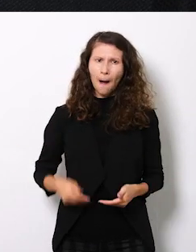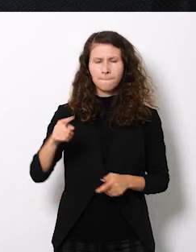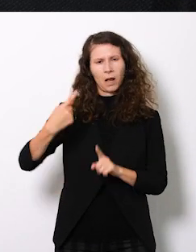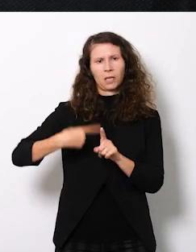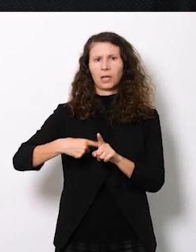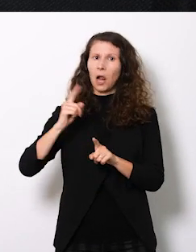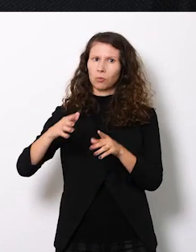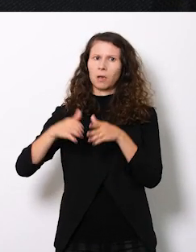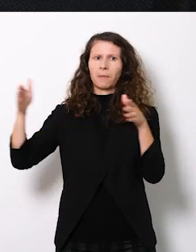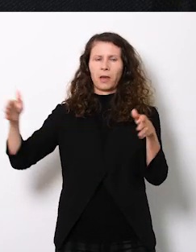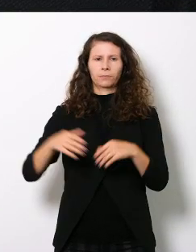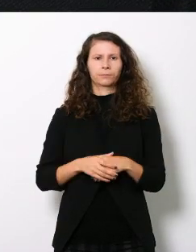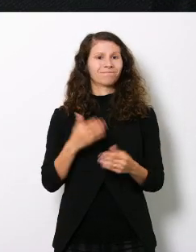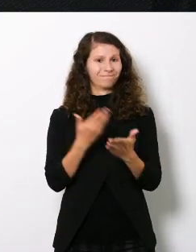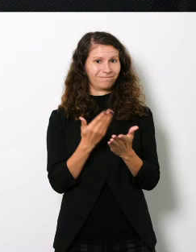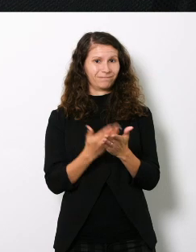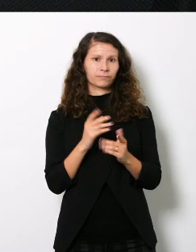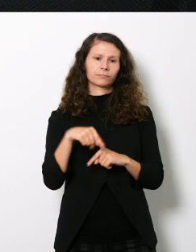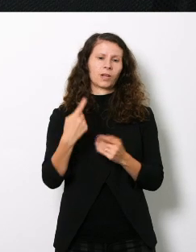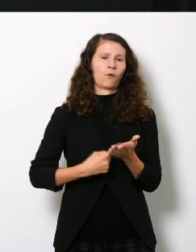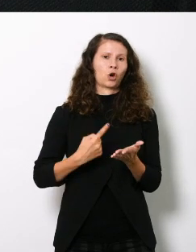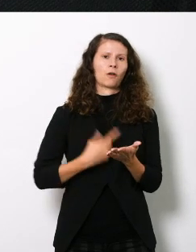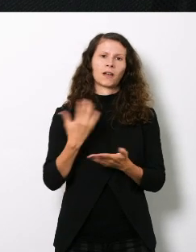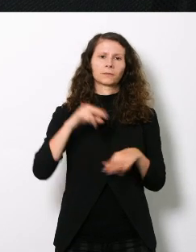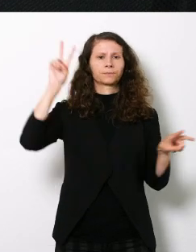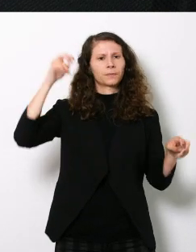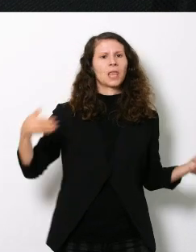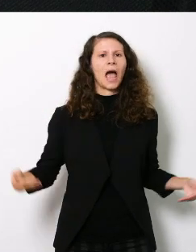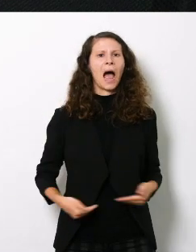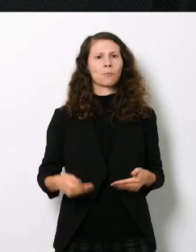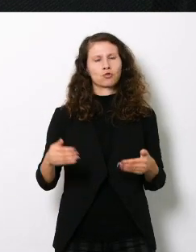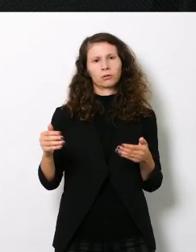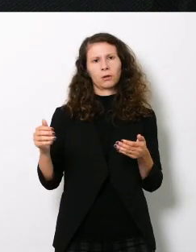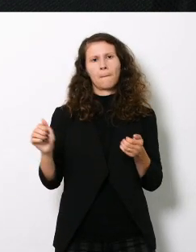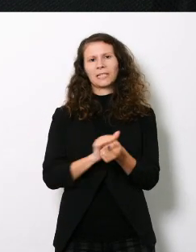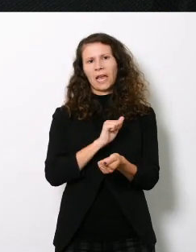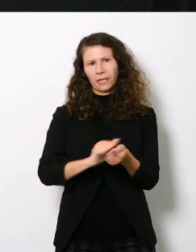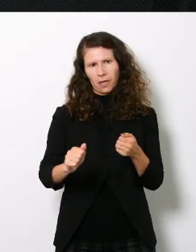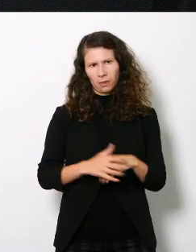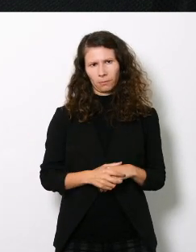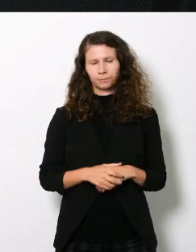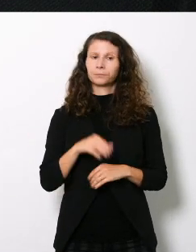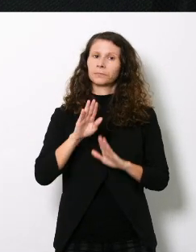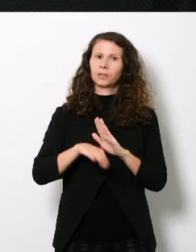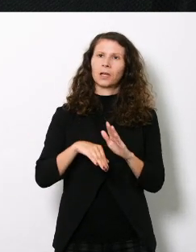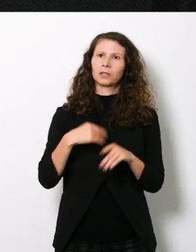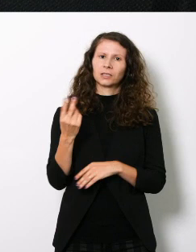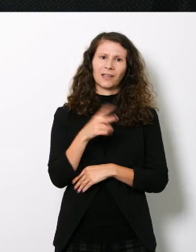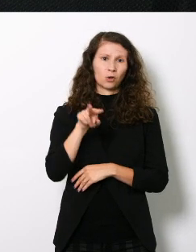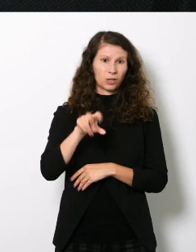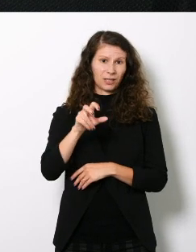Und deswegen ist unsere nächste Forderung Armut beseitigen. Und wir wissen auch, dass ab 2030 zum Beispiel